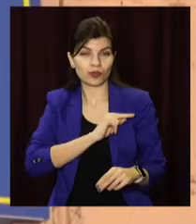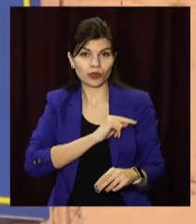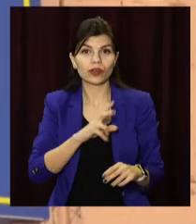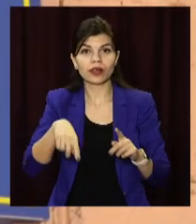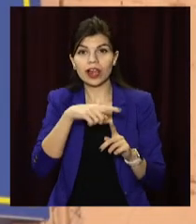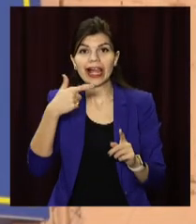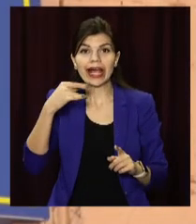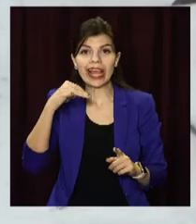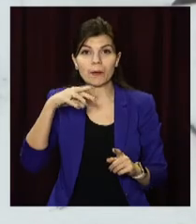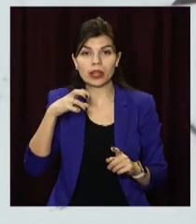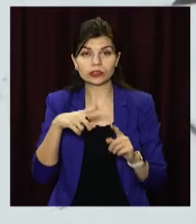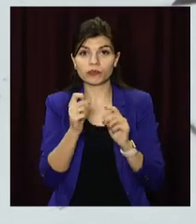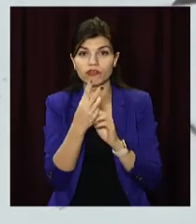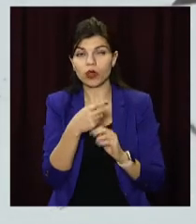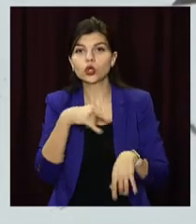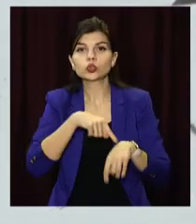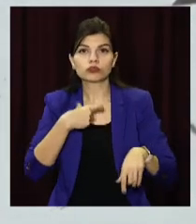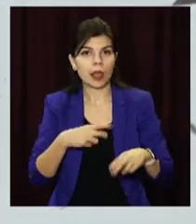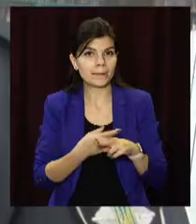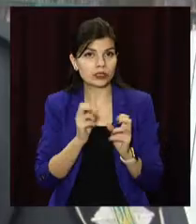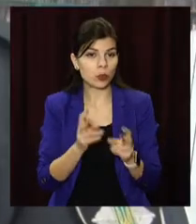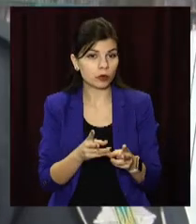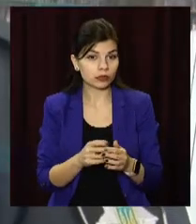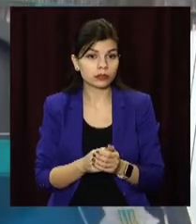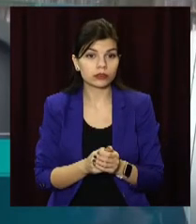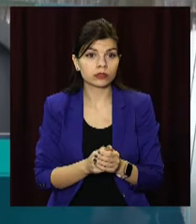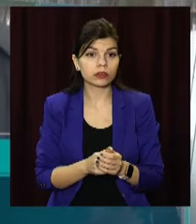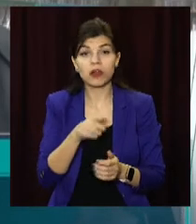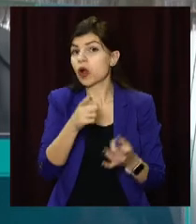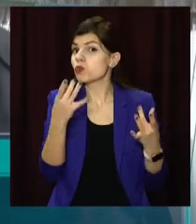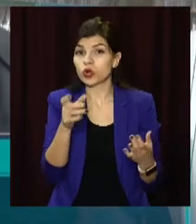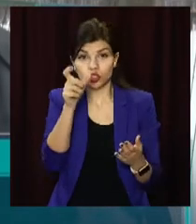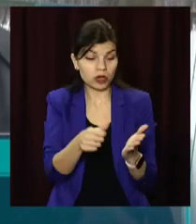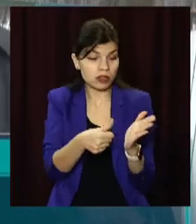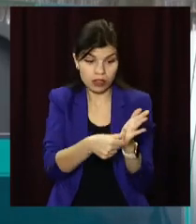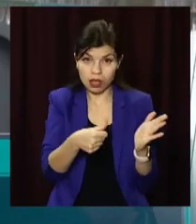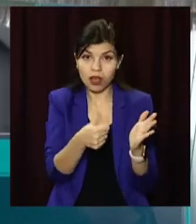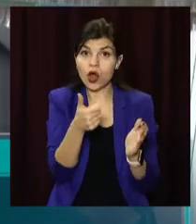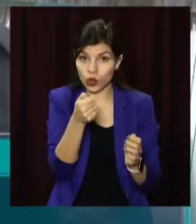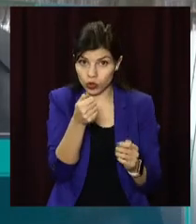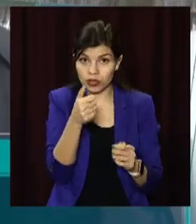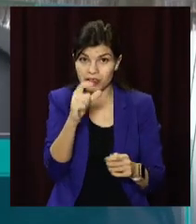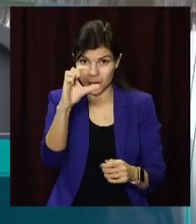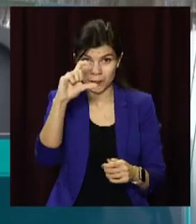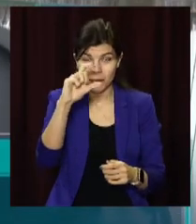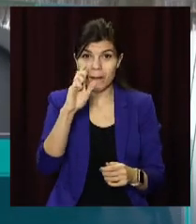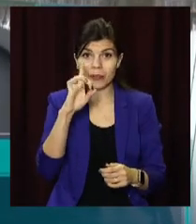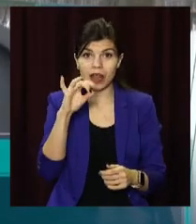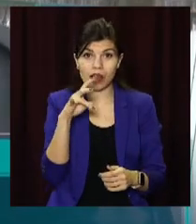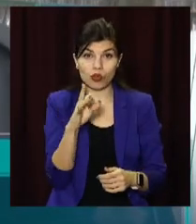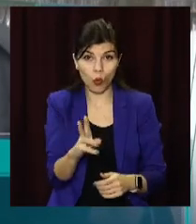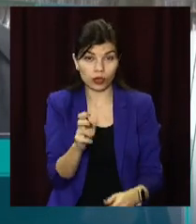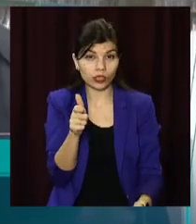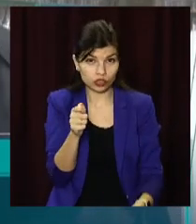Кам'янського відтепер почуватимуться безпечніше. Він натискає на кнопочку, на брілочок, ми вже показували.